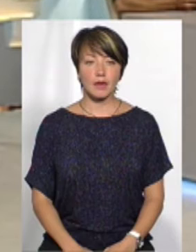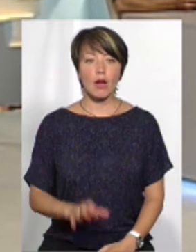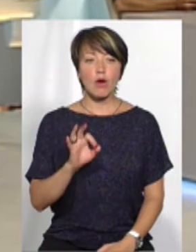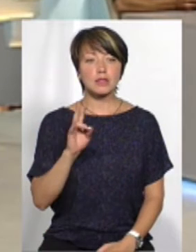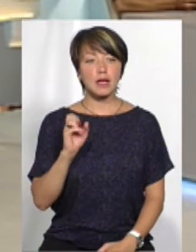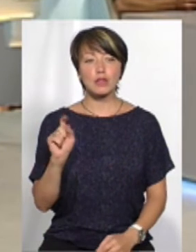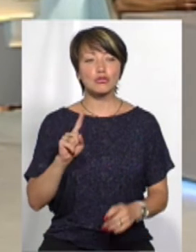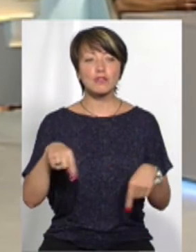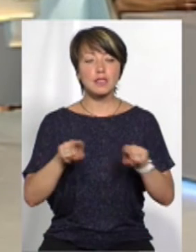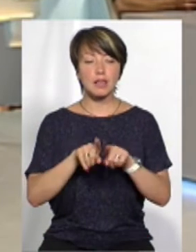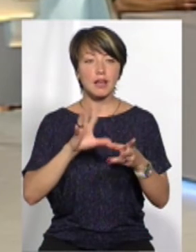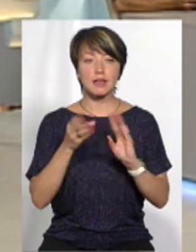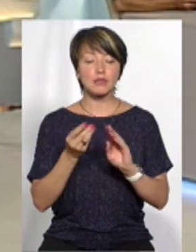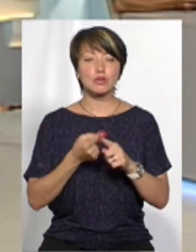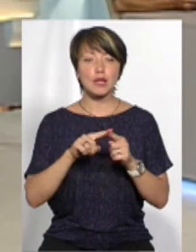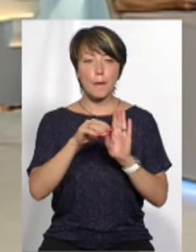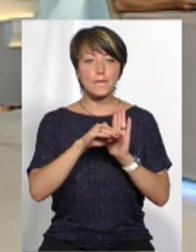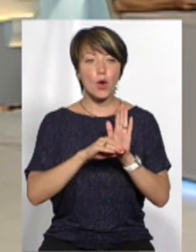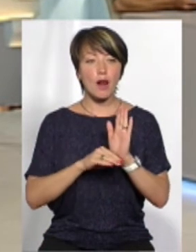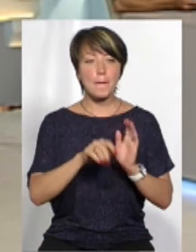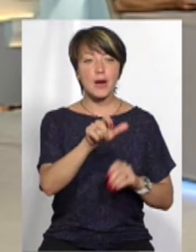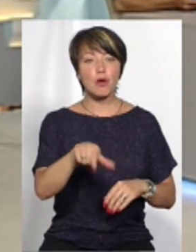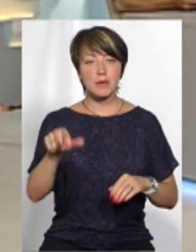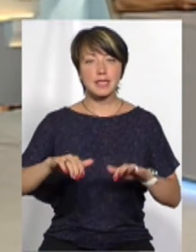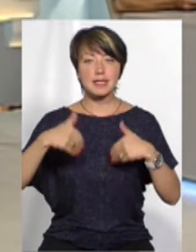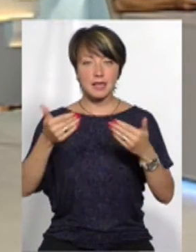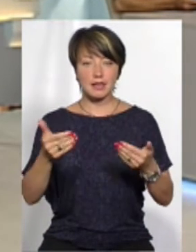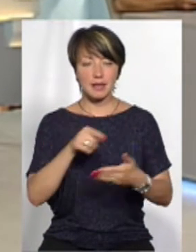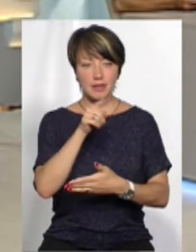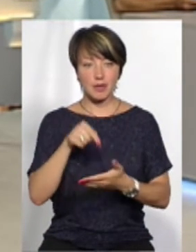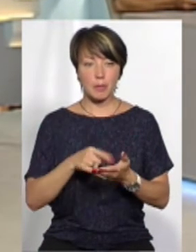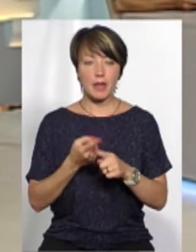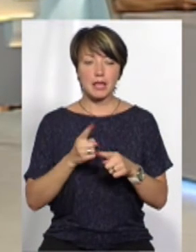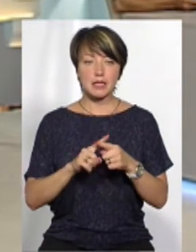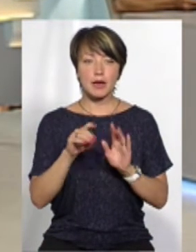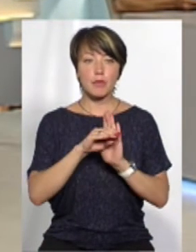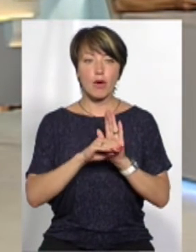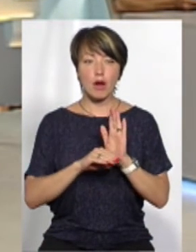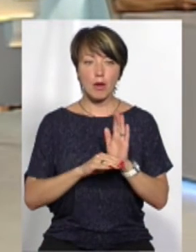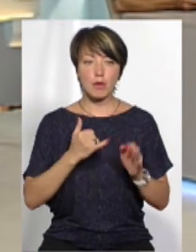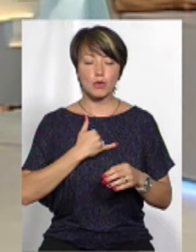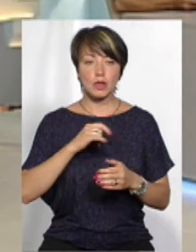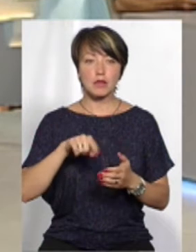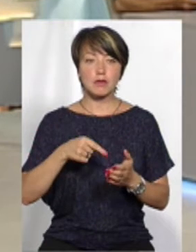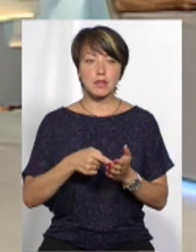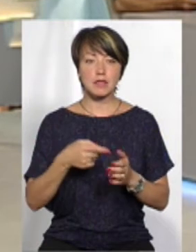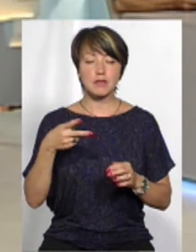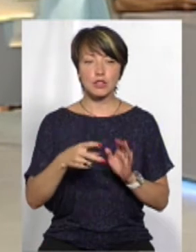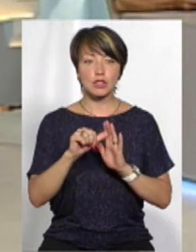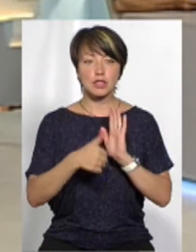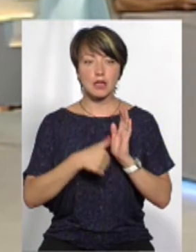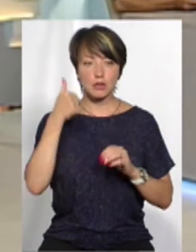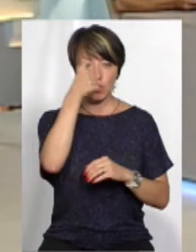Оксано, а що таке взагалі ця програма громадської ініціативи? Ну, ця програма в нас в місті реалізовується з 2016